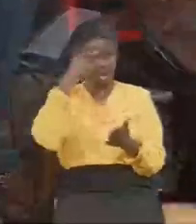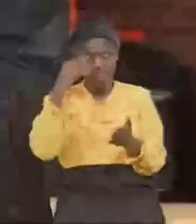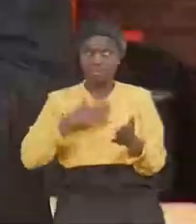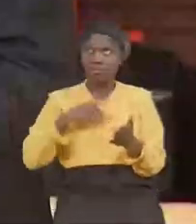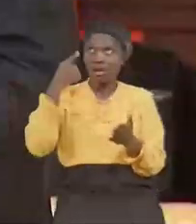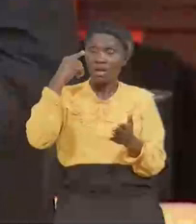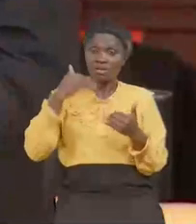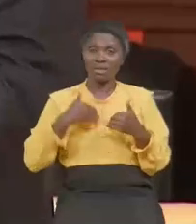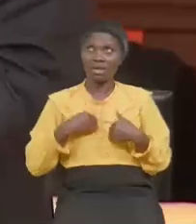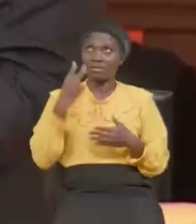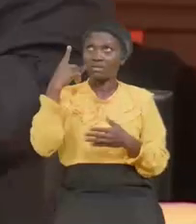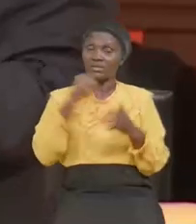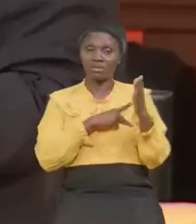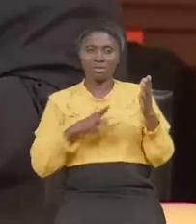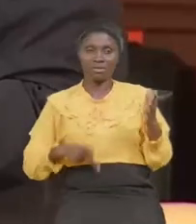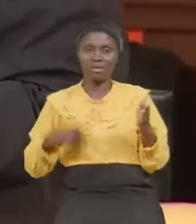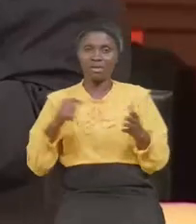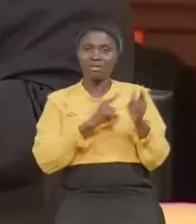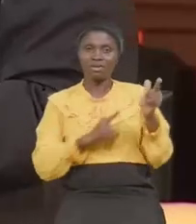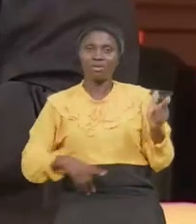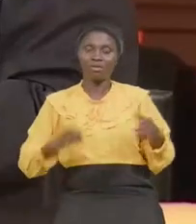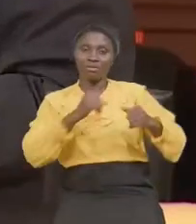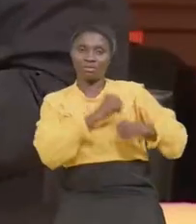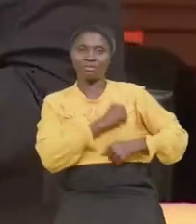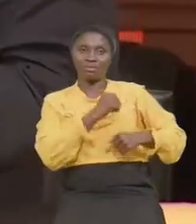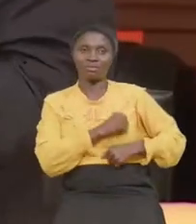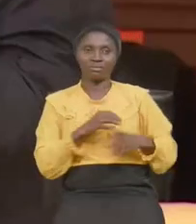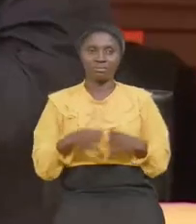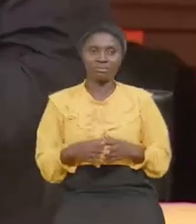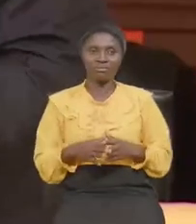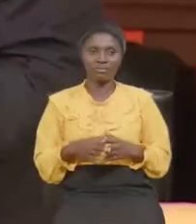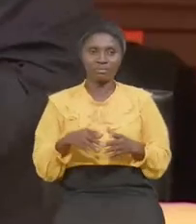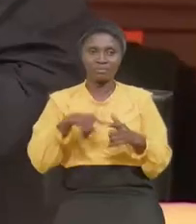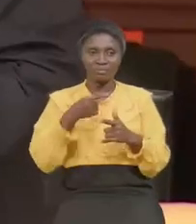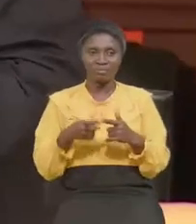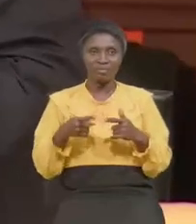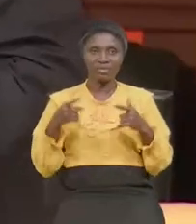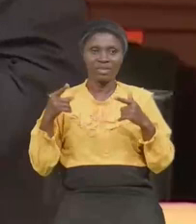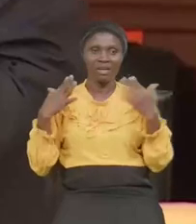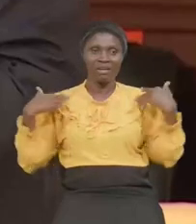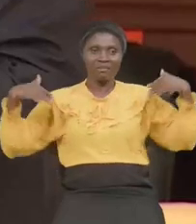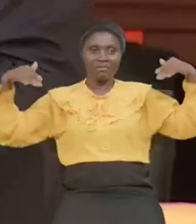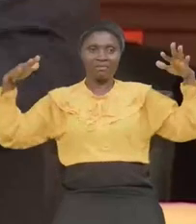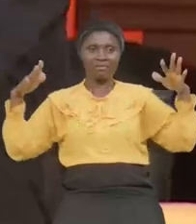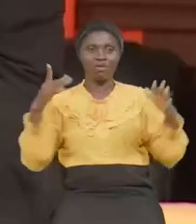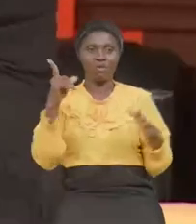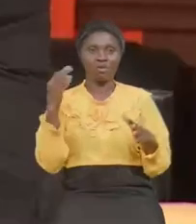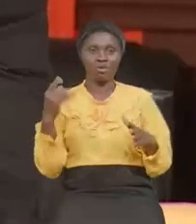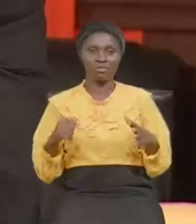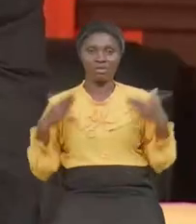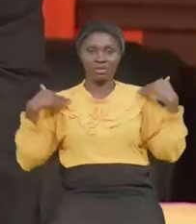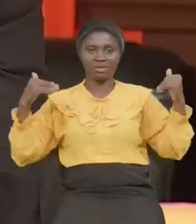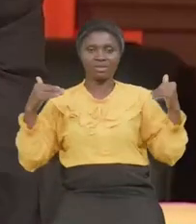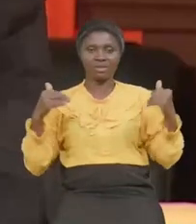armées. Mais l'un des séraphins vola vers moi, tenant à la main une pierre ardente qu'il avait prise sur